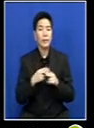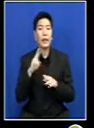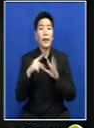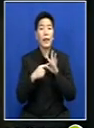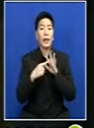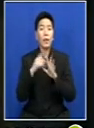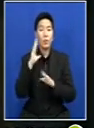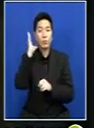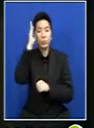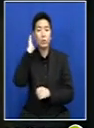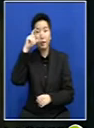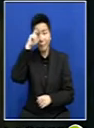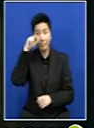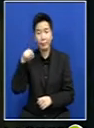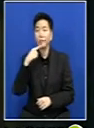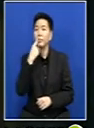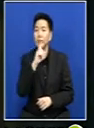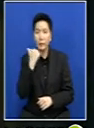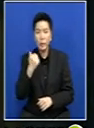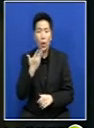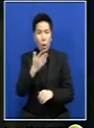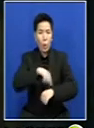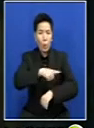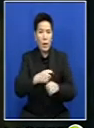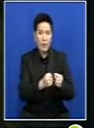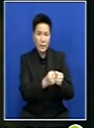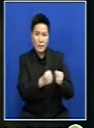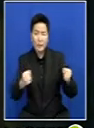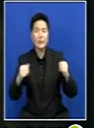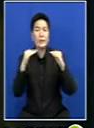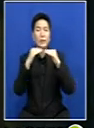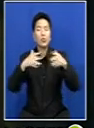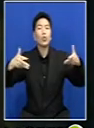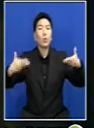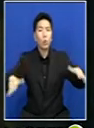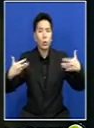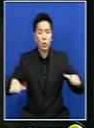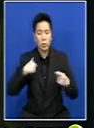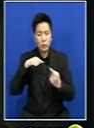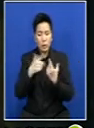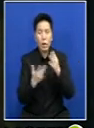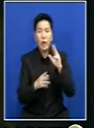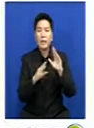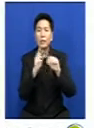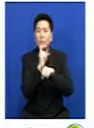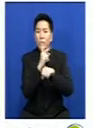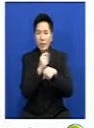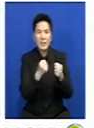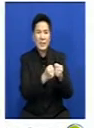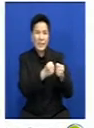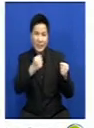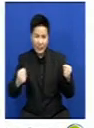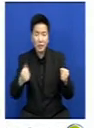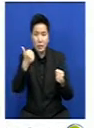ก็ยังขอให้กกต.ค่ะช่วยขยายระยะเวลาการลงทะเบียนสิทธินอกเขตการเลือกตั้งผ่านทางช่องทางอินเทอร์เน็ตออกไปก่อน